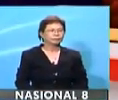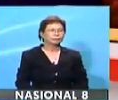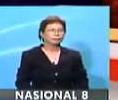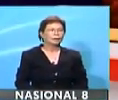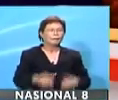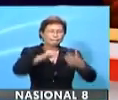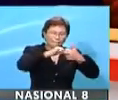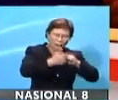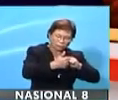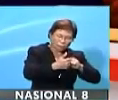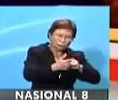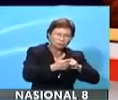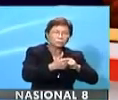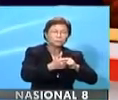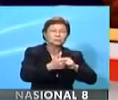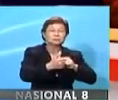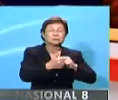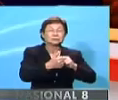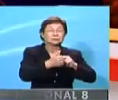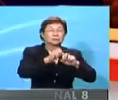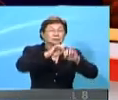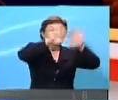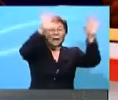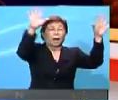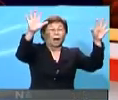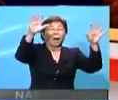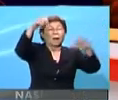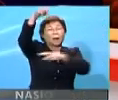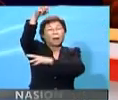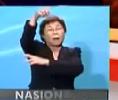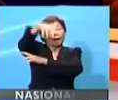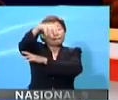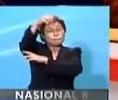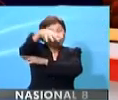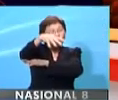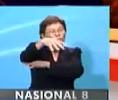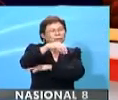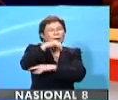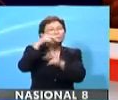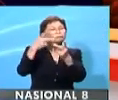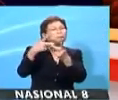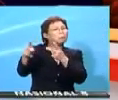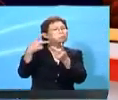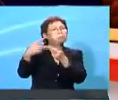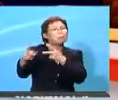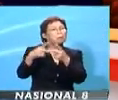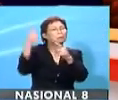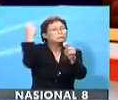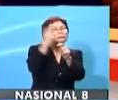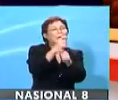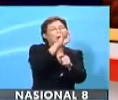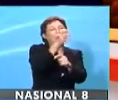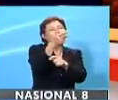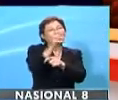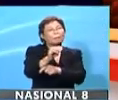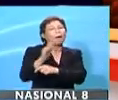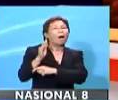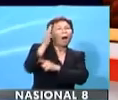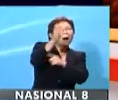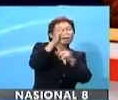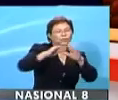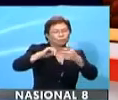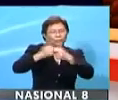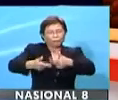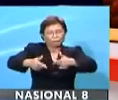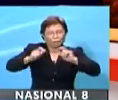Ini pula isu mengenai kecerahan lampu limpah Stadium Tuanku Syed Putra yang tidak memenuhi spesifikasi yang ditetapkan FAM bakal